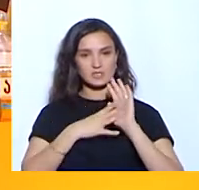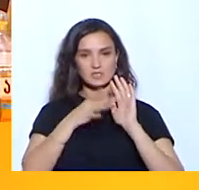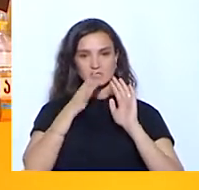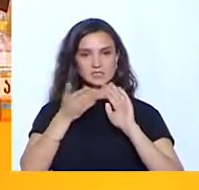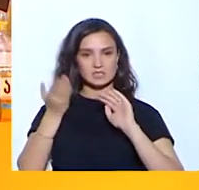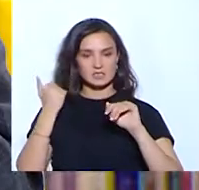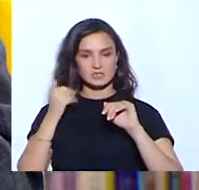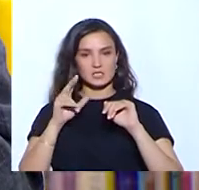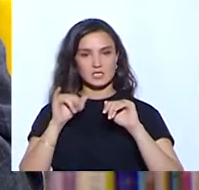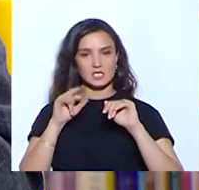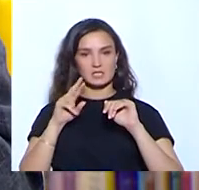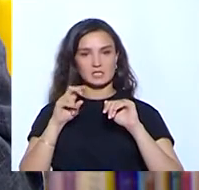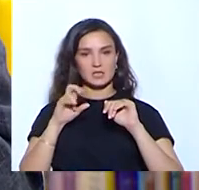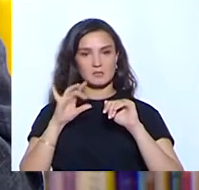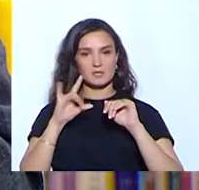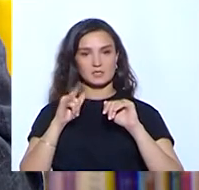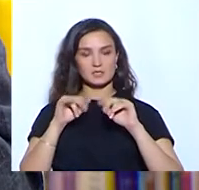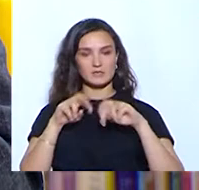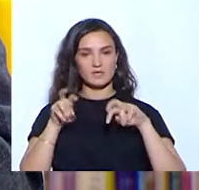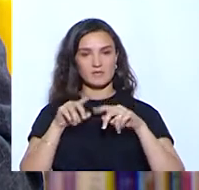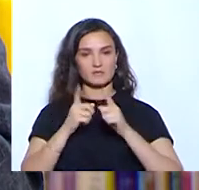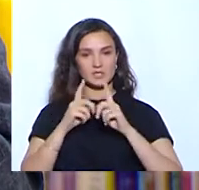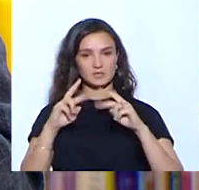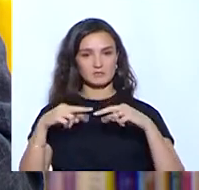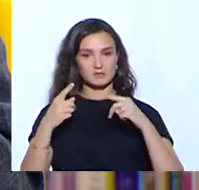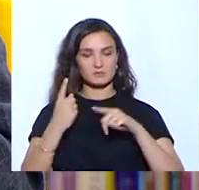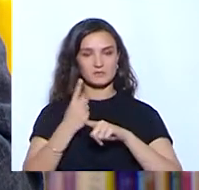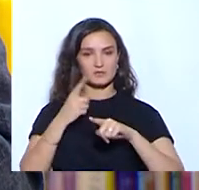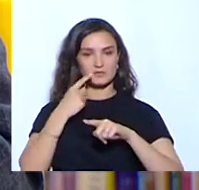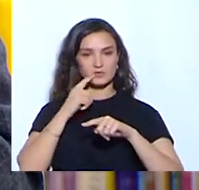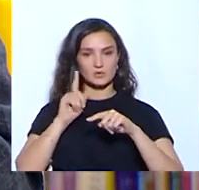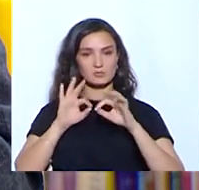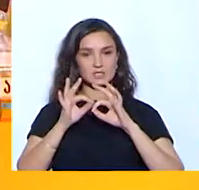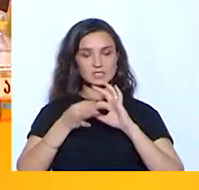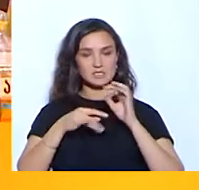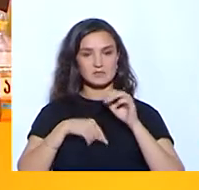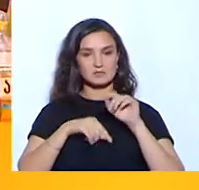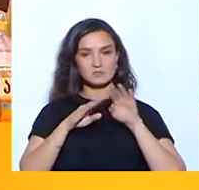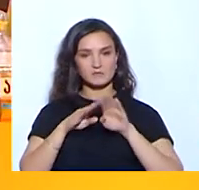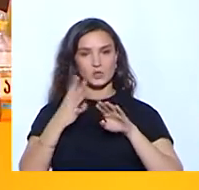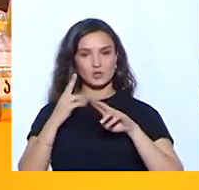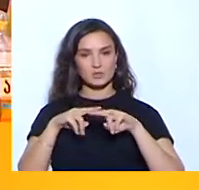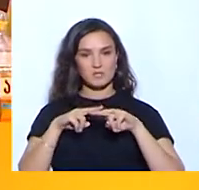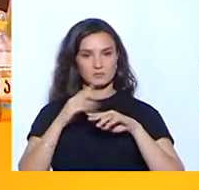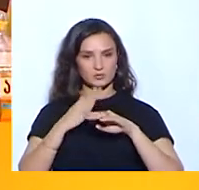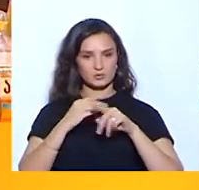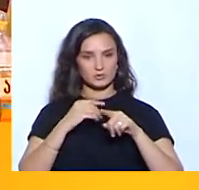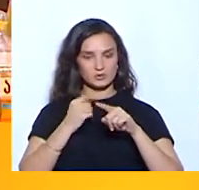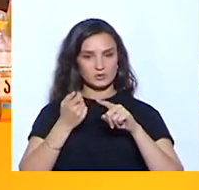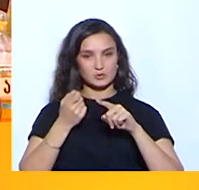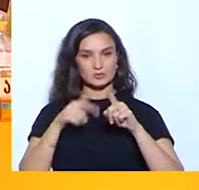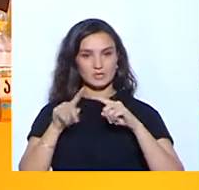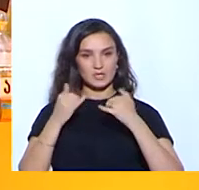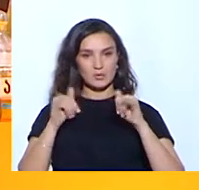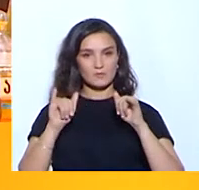წინ ჰაიდელბერგის კვლევა ვთარგმნეთ და ვთქვით პირველად, რომ ნაწლავის მიხედვით 4 პასპორტი არსებობს, ცოტა არ